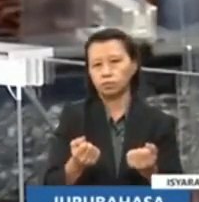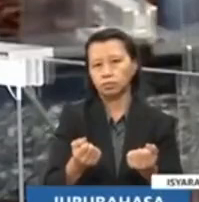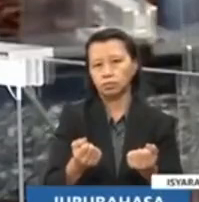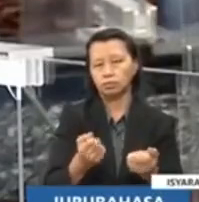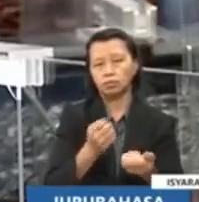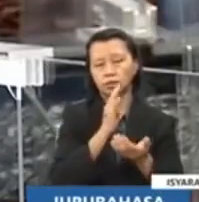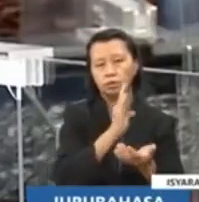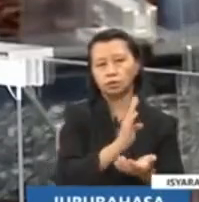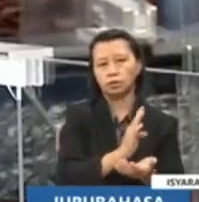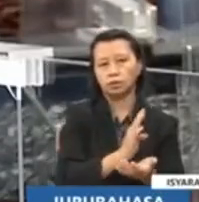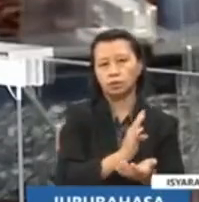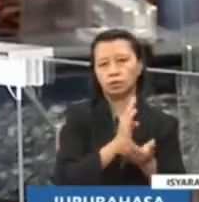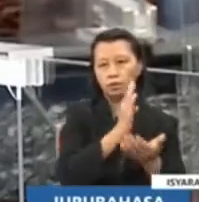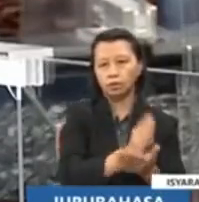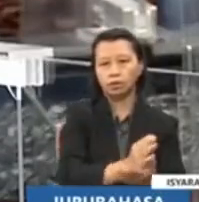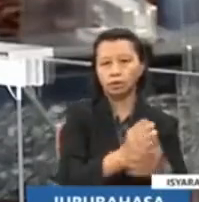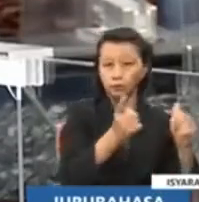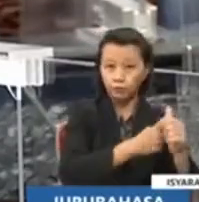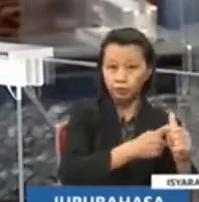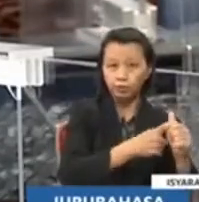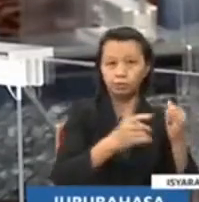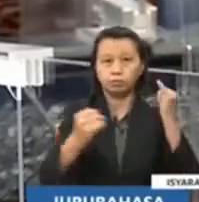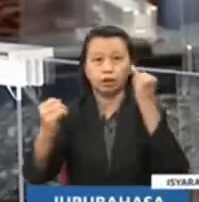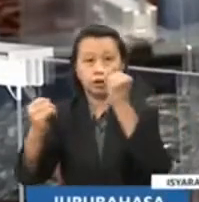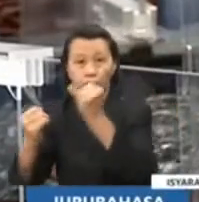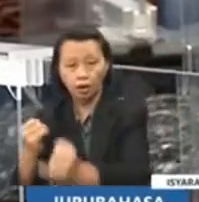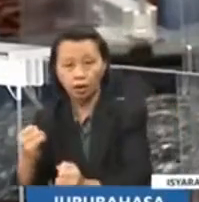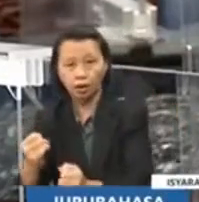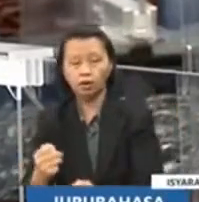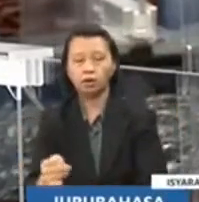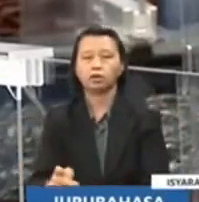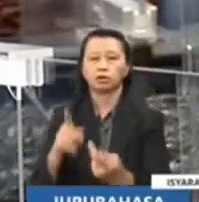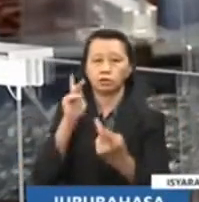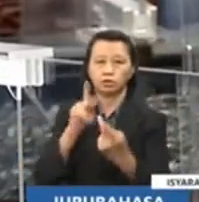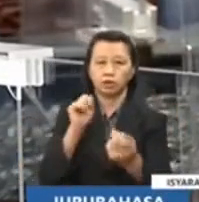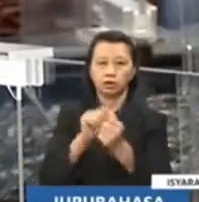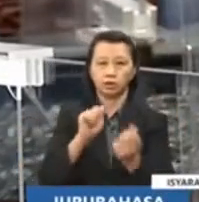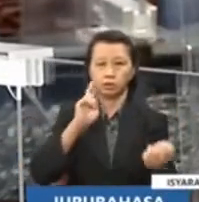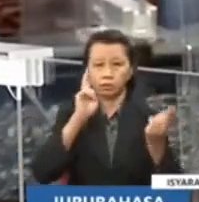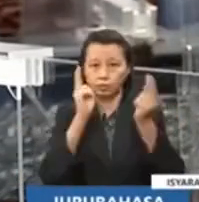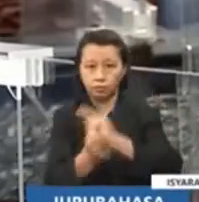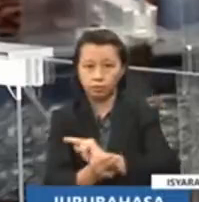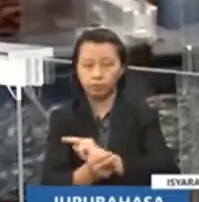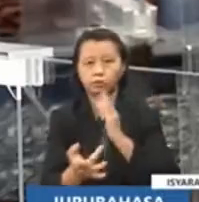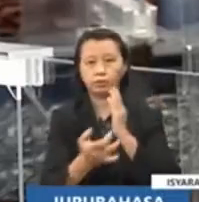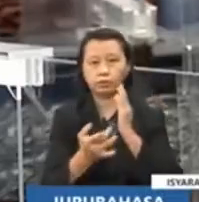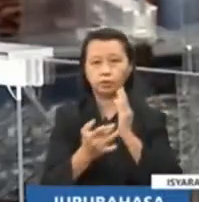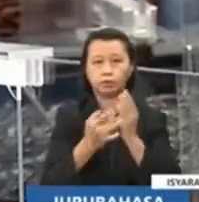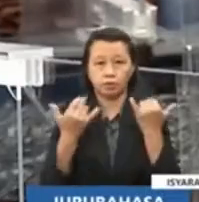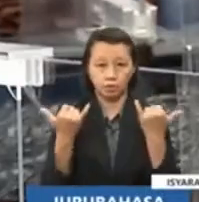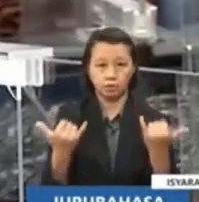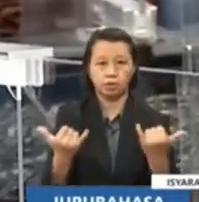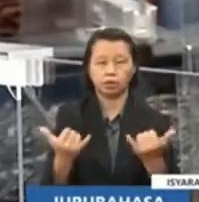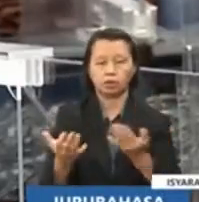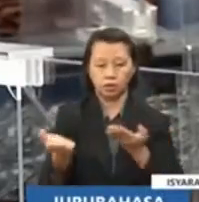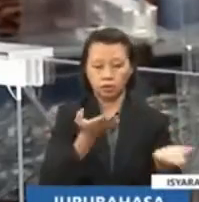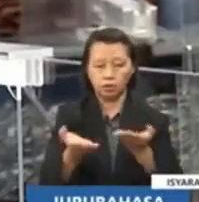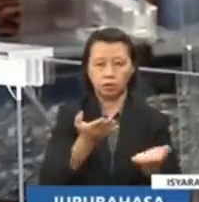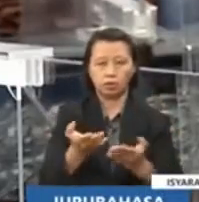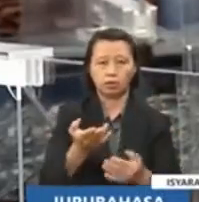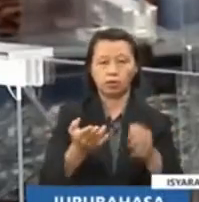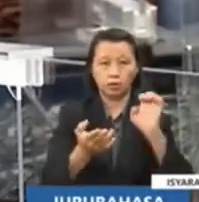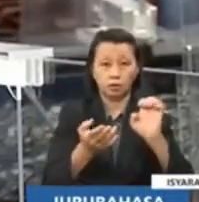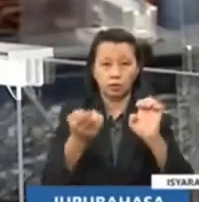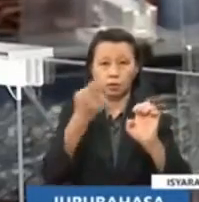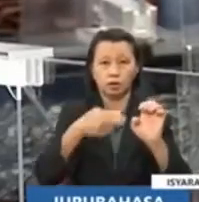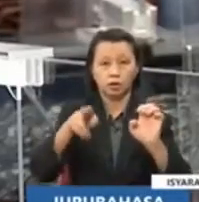batuan pertama dan akhiran. Sesuai dengan arus perubahan teknologi semasa, perkhidmatan